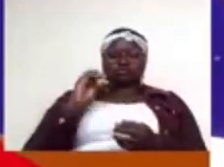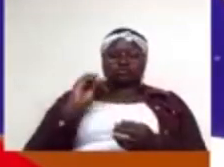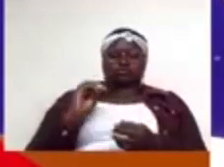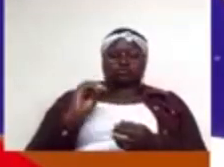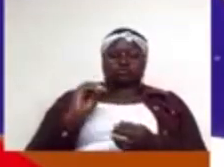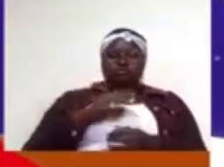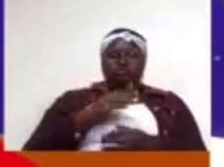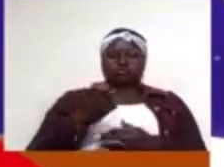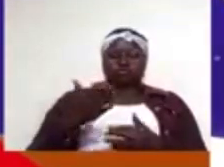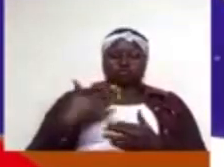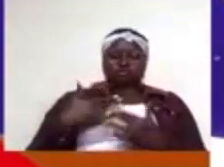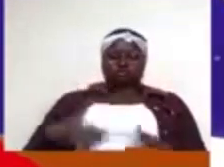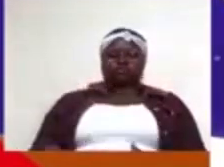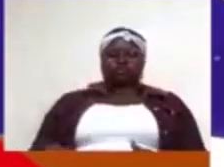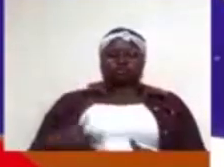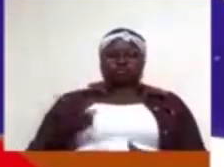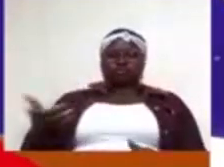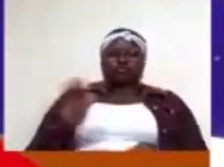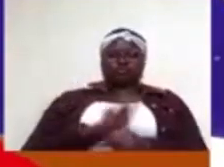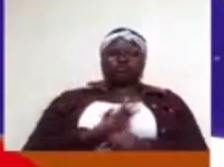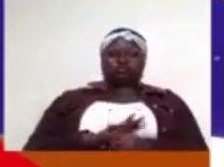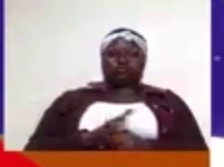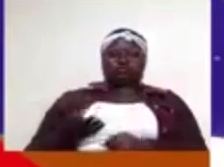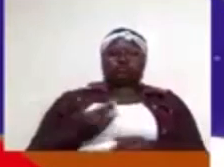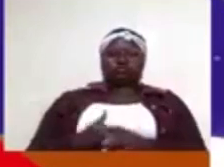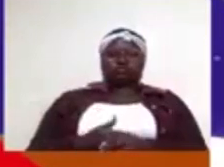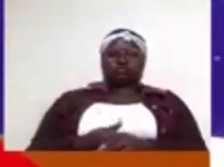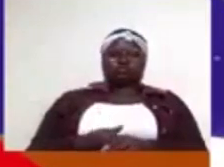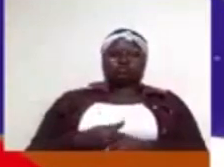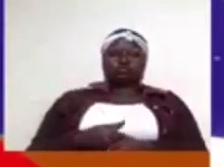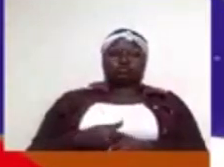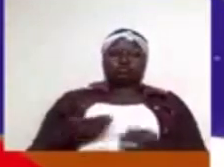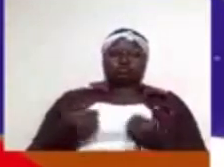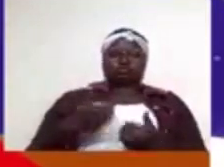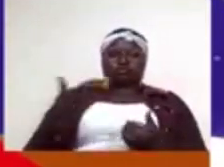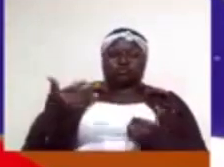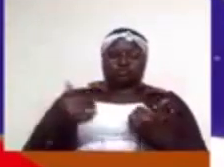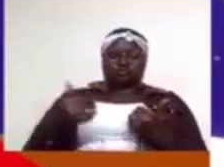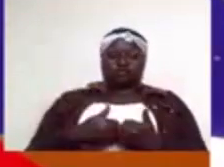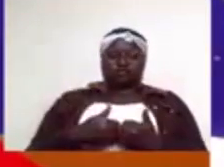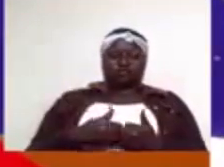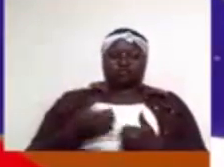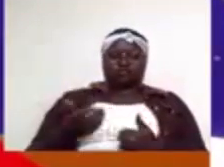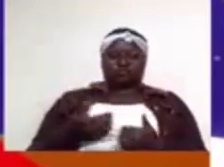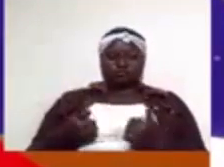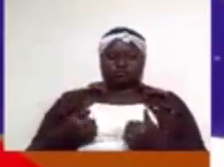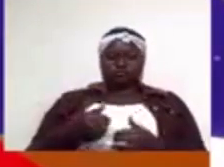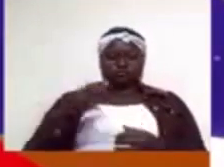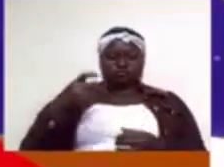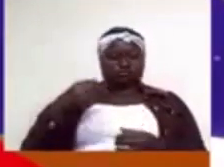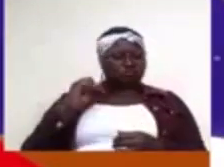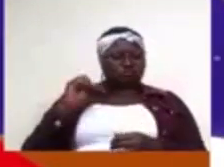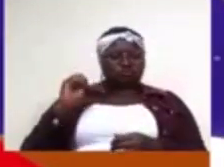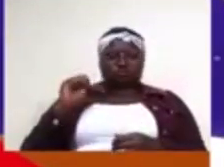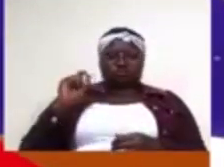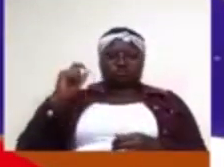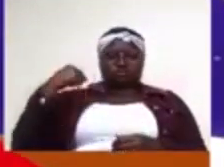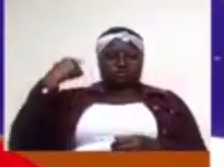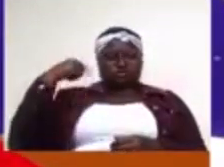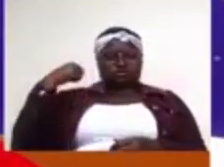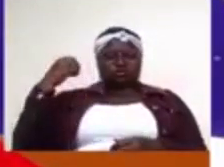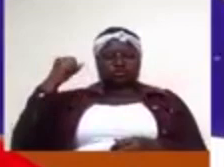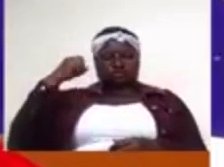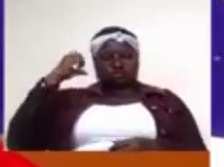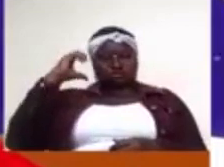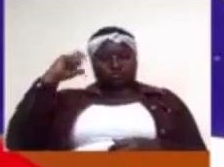mundu uyu kumaanisha hena maundu we personally enamo ringi ndoi gukopu na stress